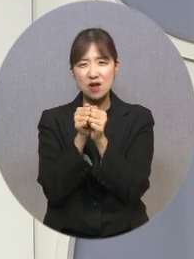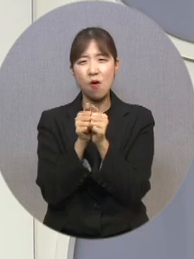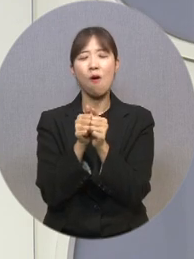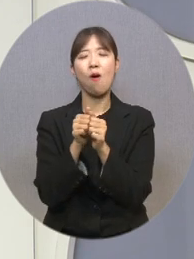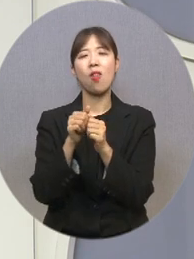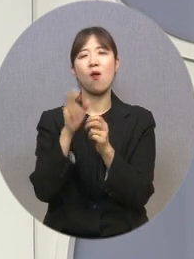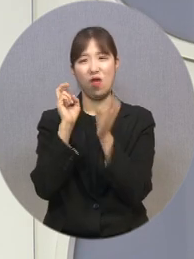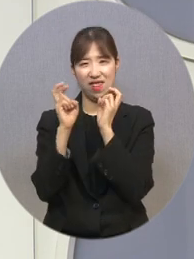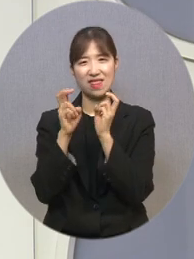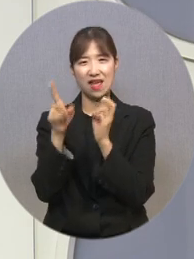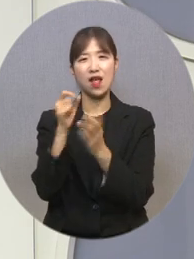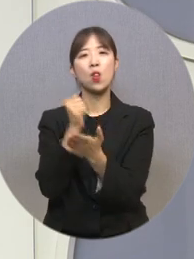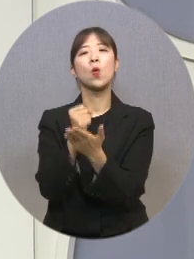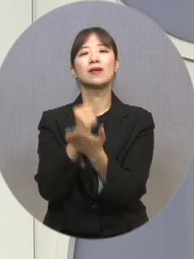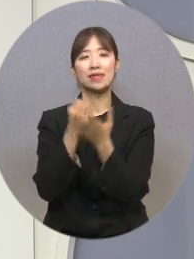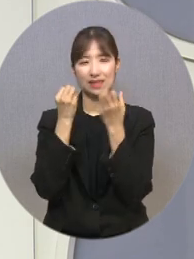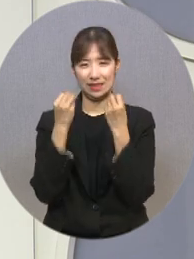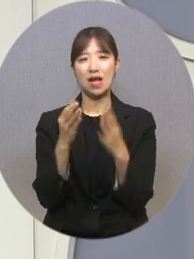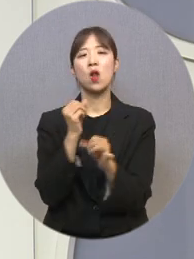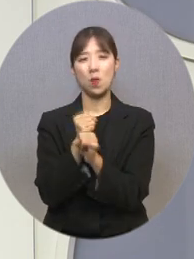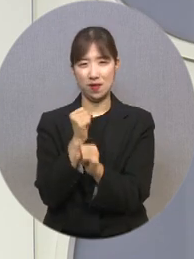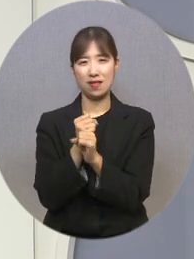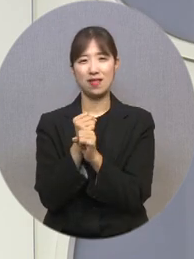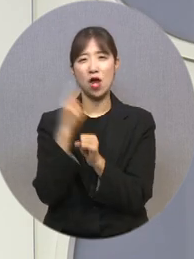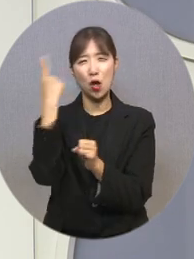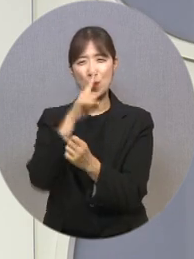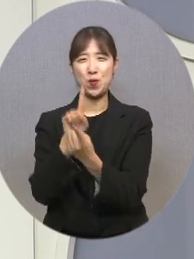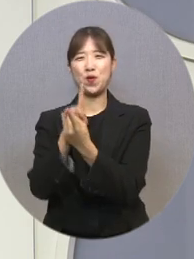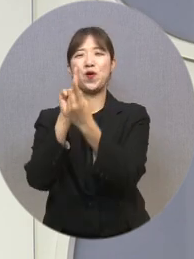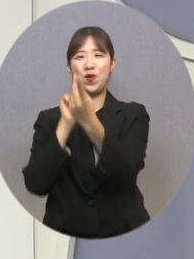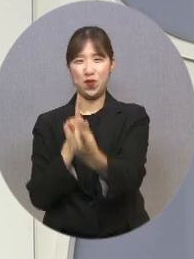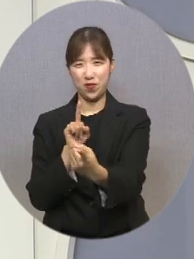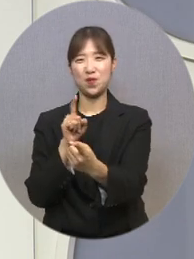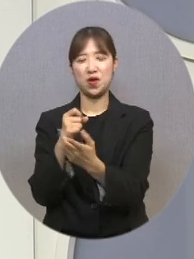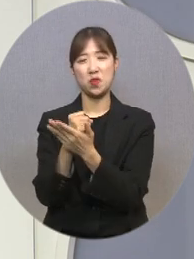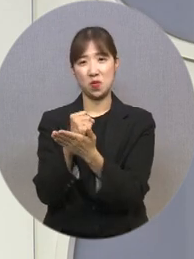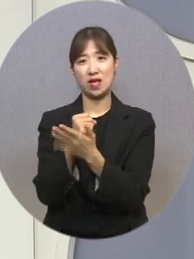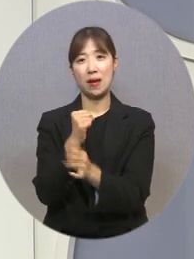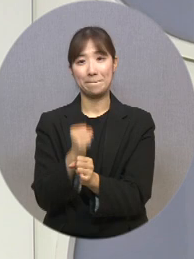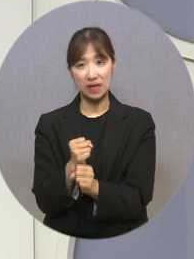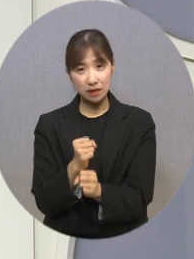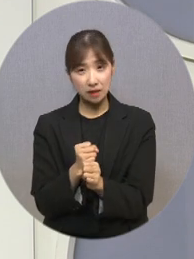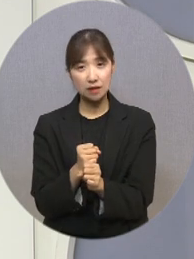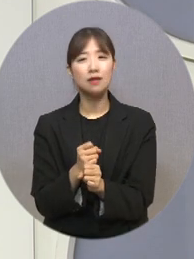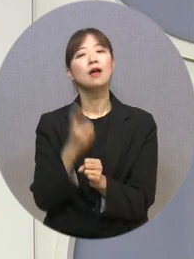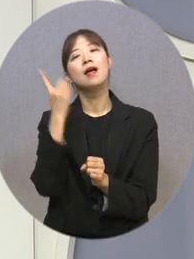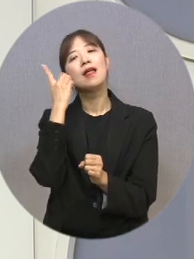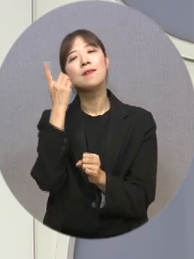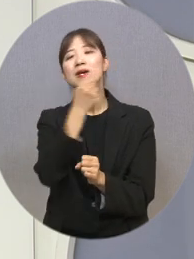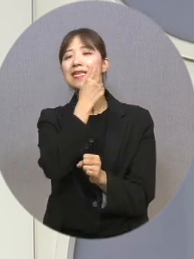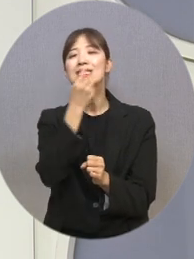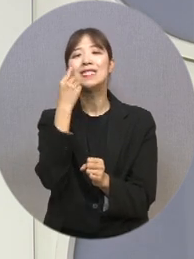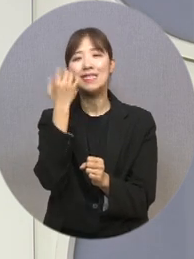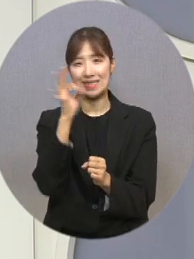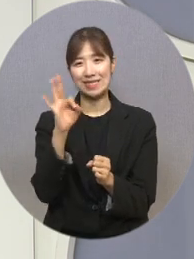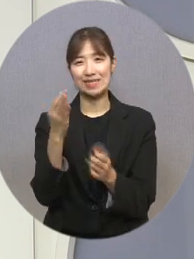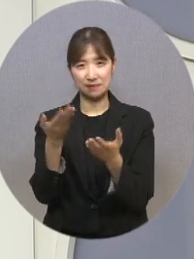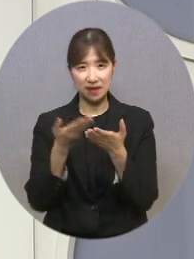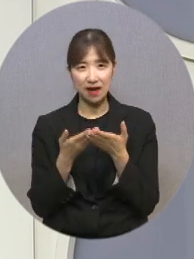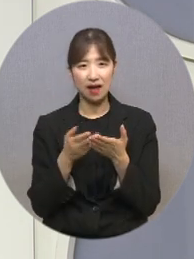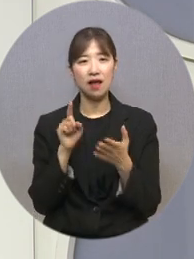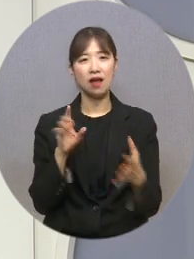데다가 이제 통장을 하나 비대면으로 통장을 개설합니다. 그러니까 통장을 개설하게 되면은 이제 휴대폰으로 인증이 들어오지 않습니까?